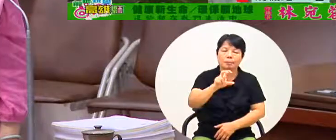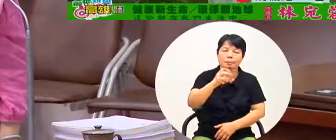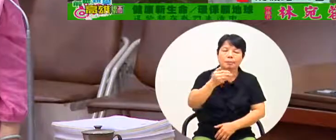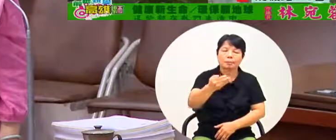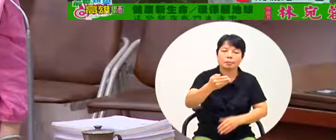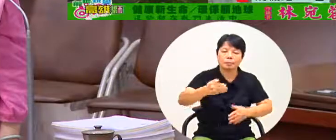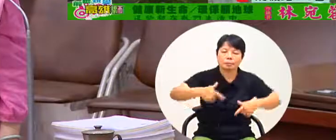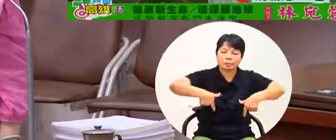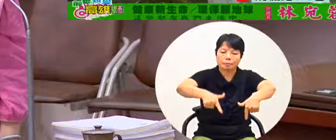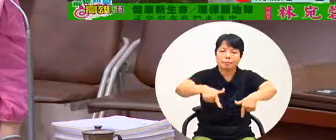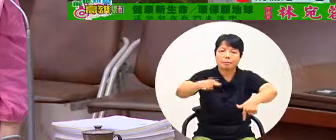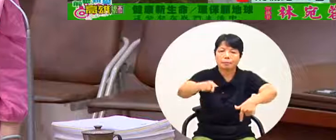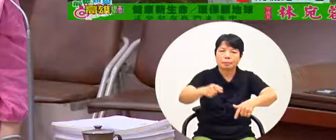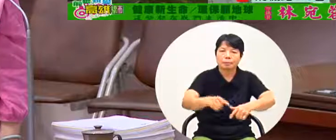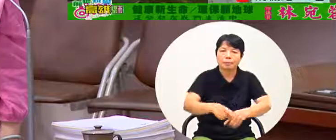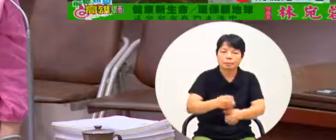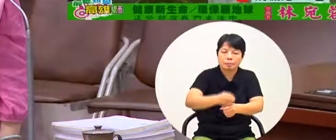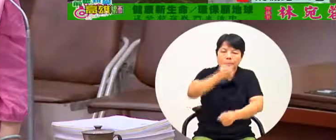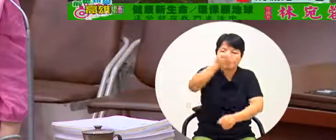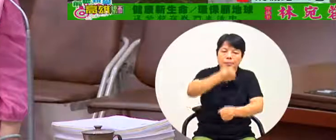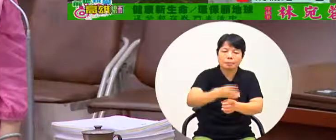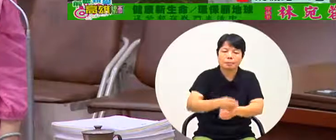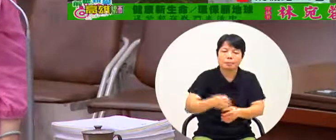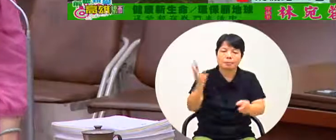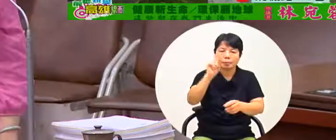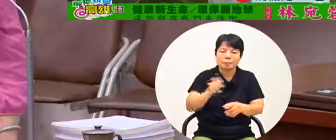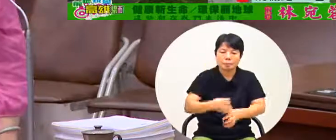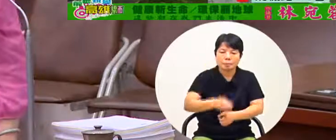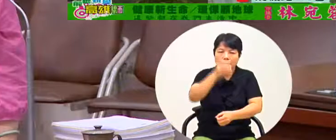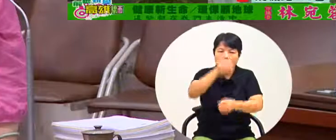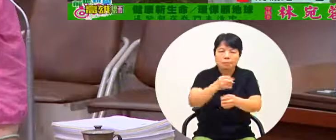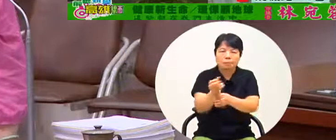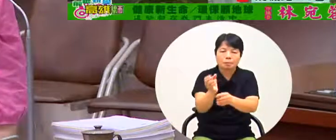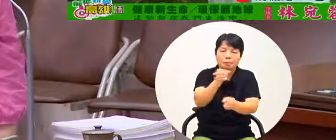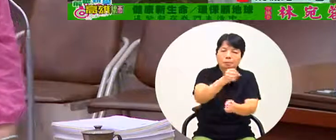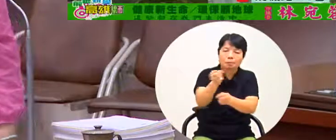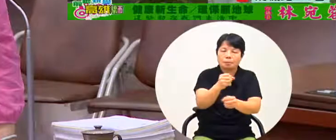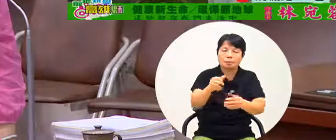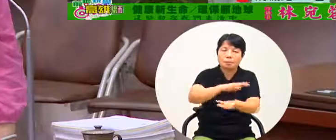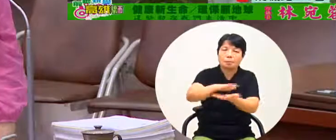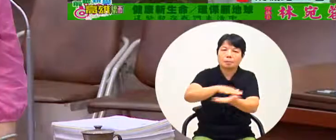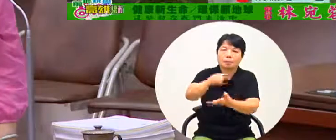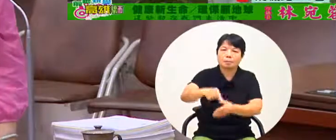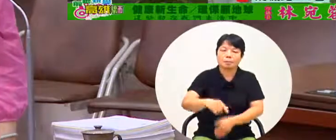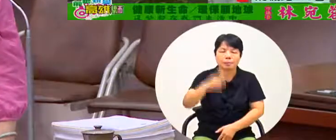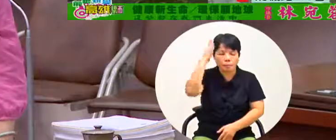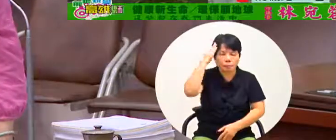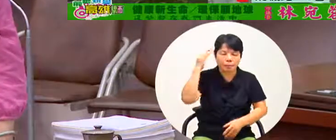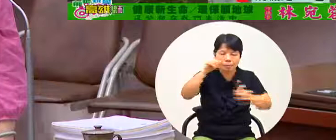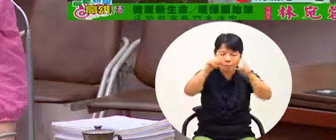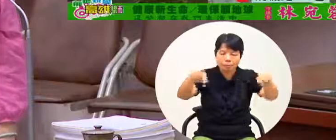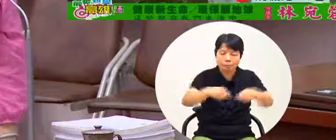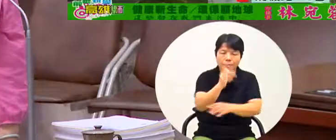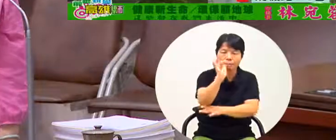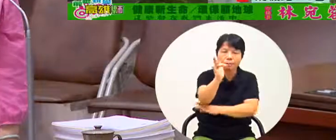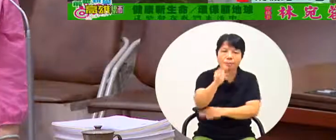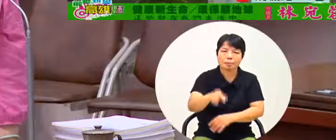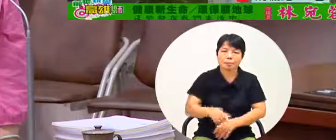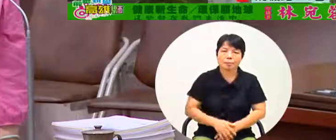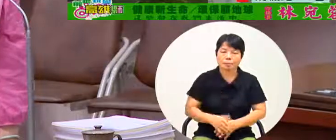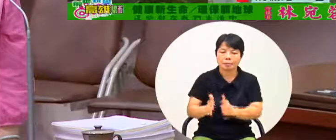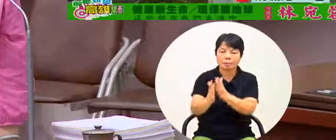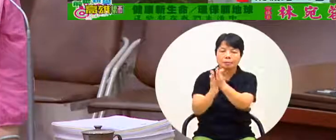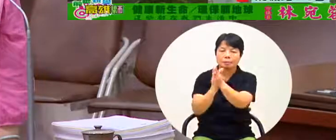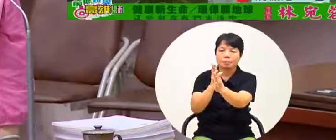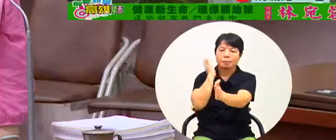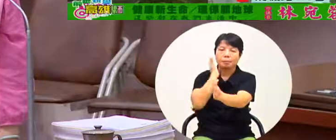扭八的啦哈。啊，你看伊这个黑板树还更好笑哦。这个黑板树啊，排排站呐、啊，黑板